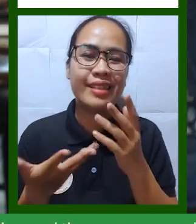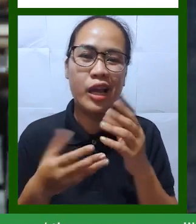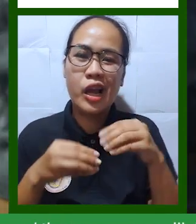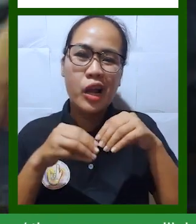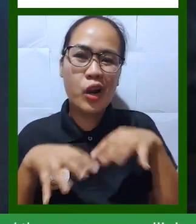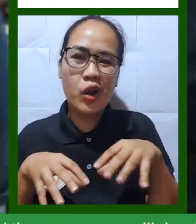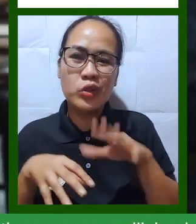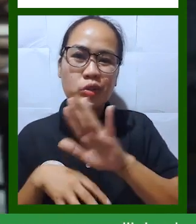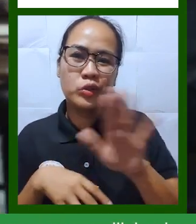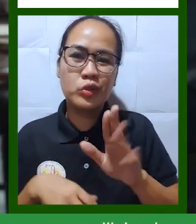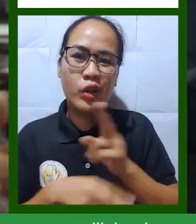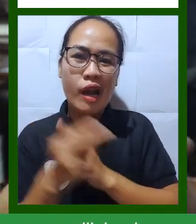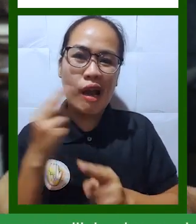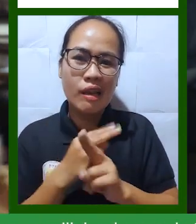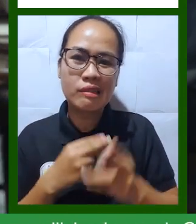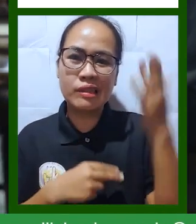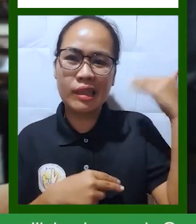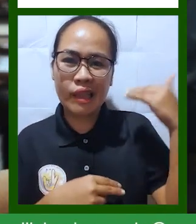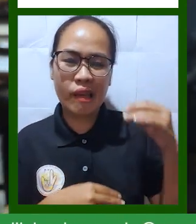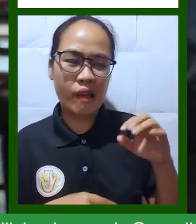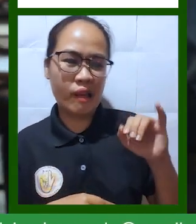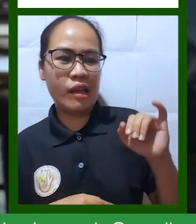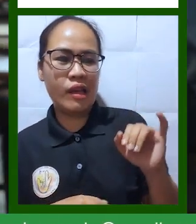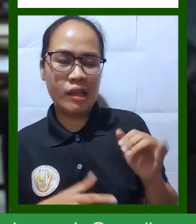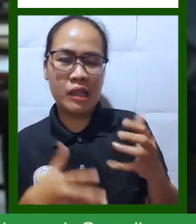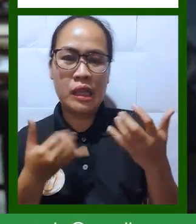wag na mawala yun. Kung dati, diba, sabi,